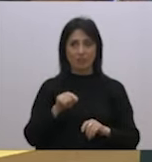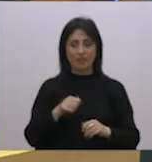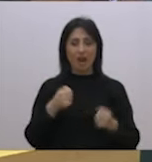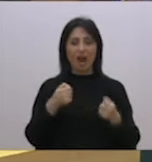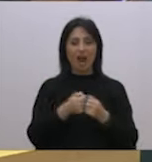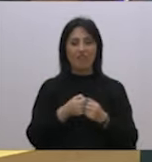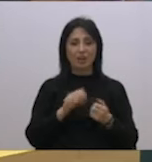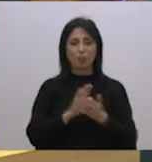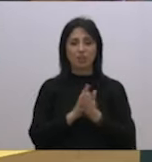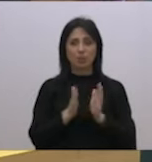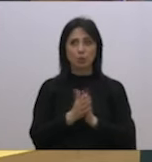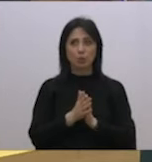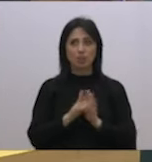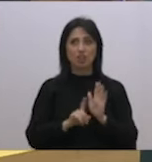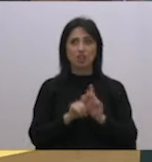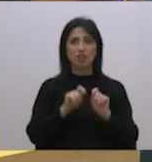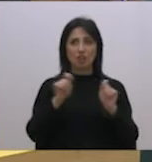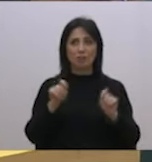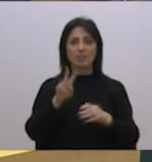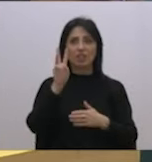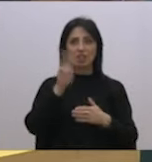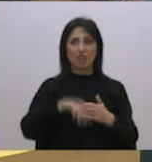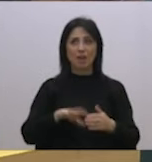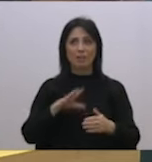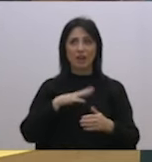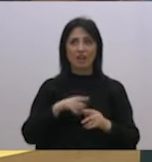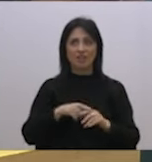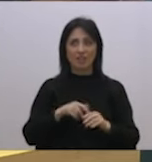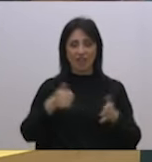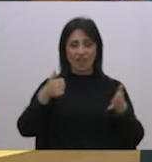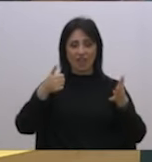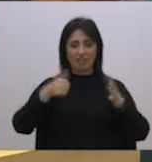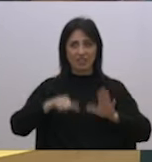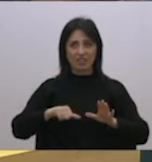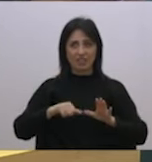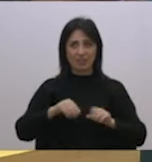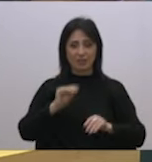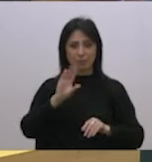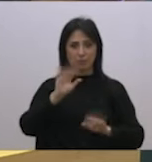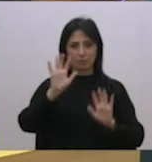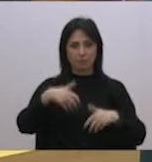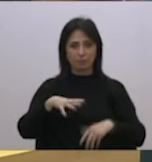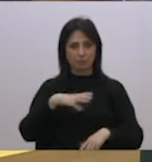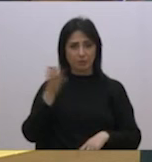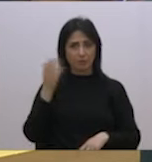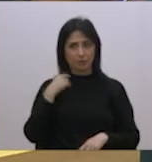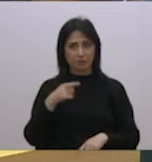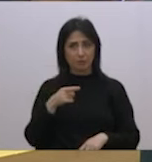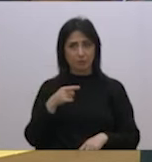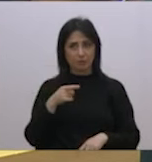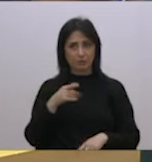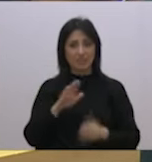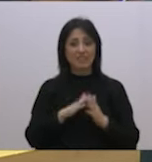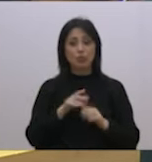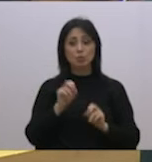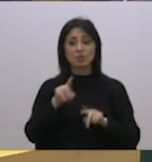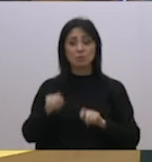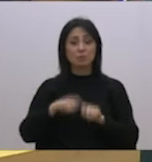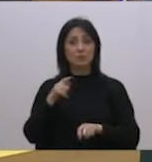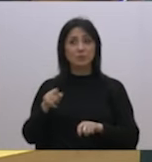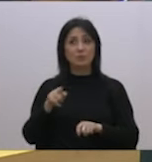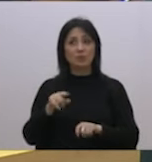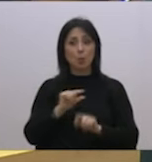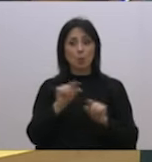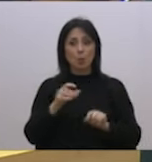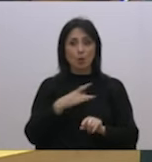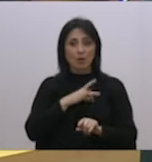avariul situației și cuna zei cu ceariba, da, e psitue, martui suplebi și amut meu. Am muhul țării de voda cu